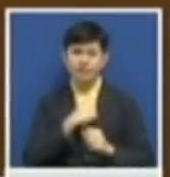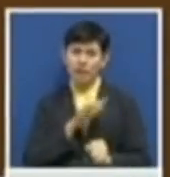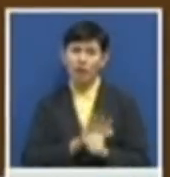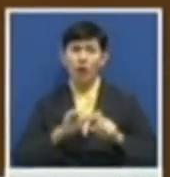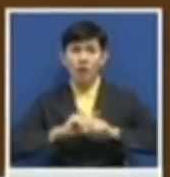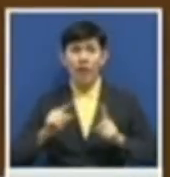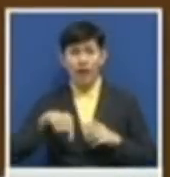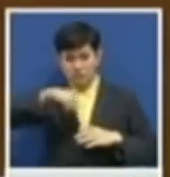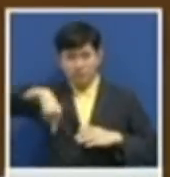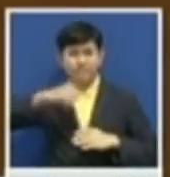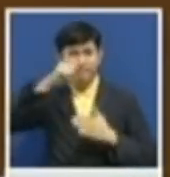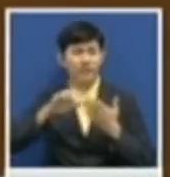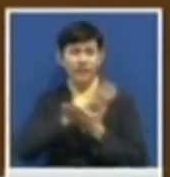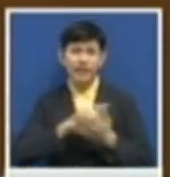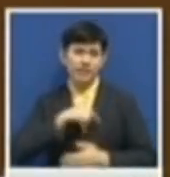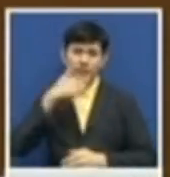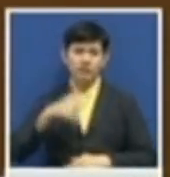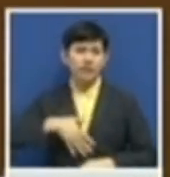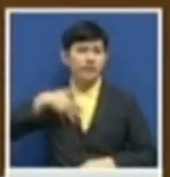เองนี่แหละไม่พอใ